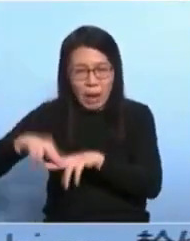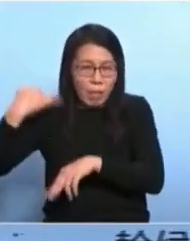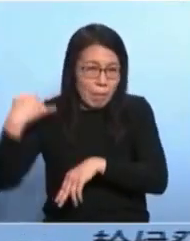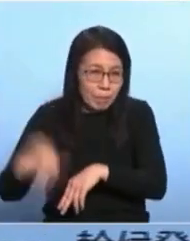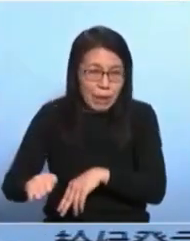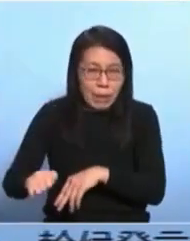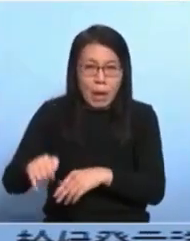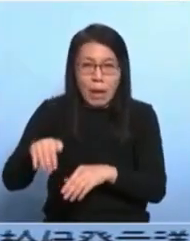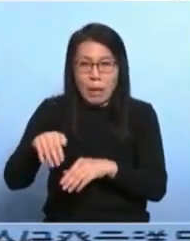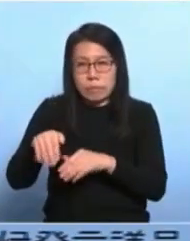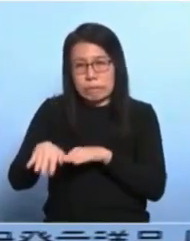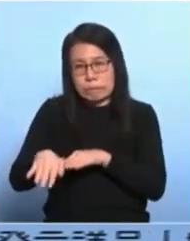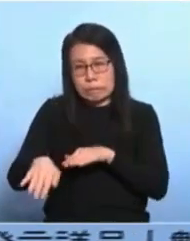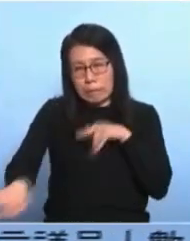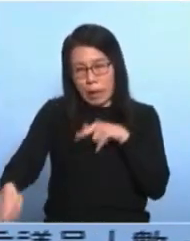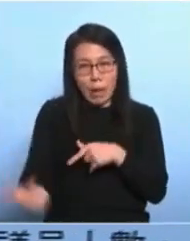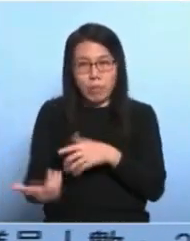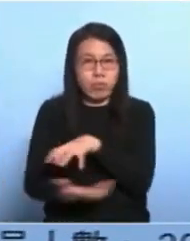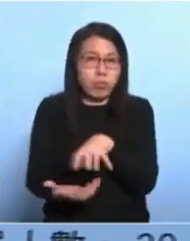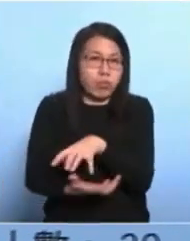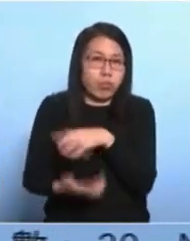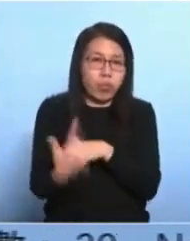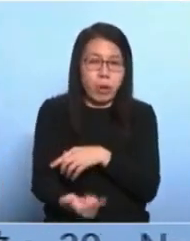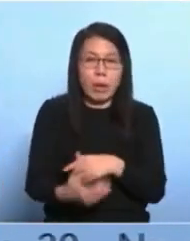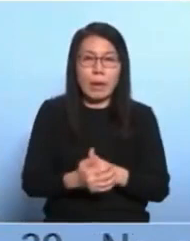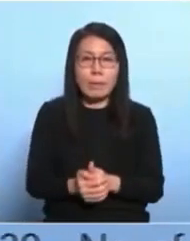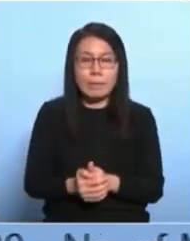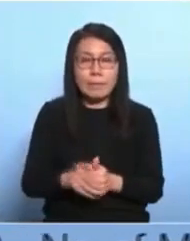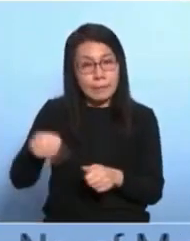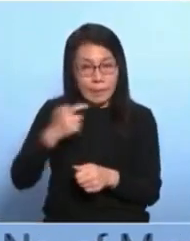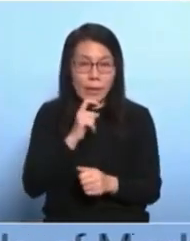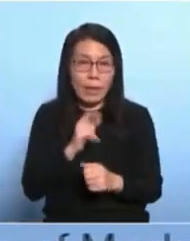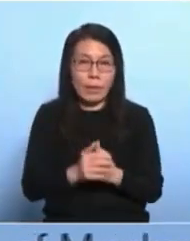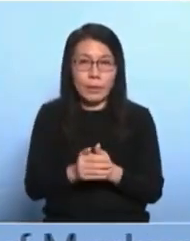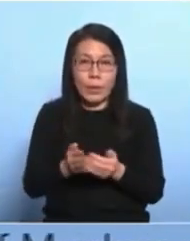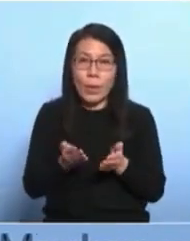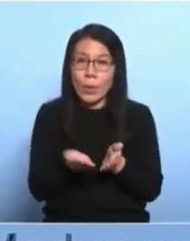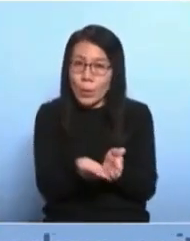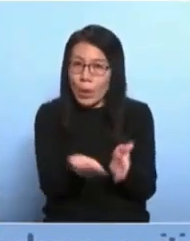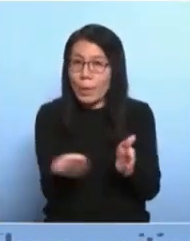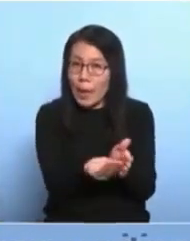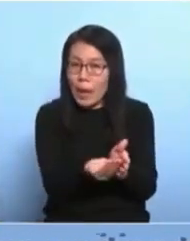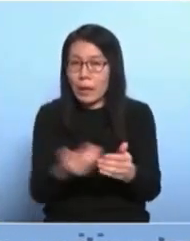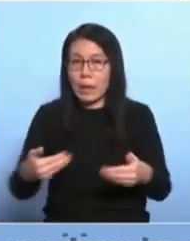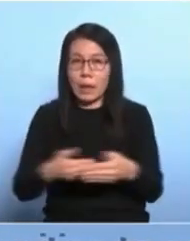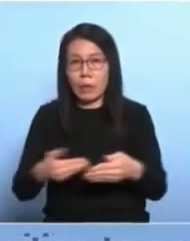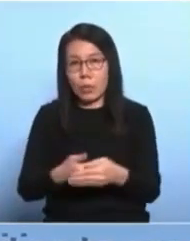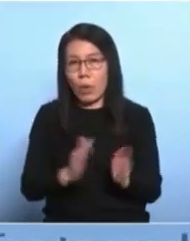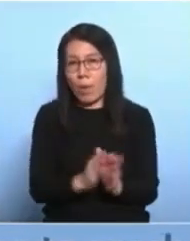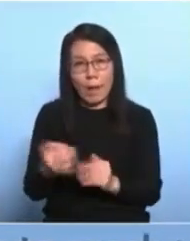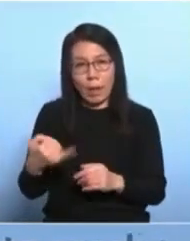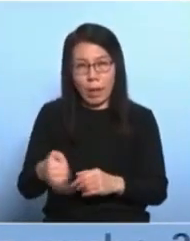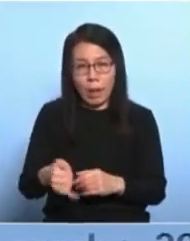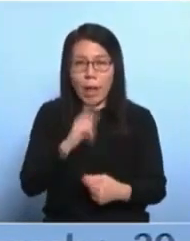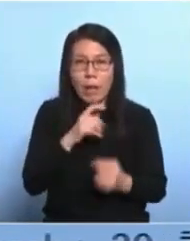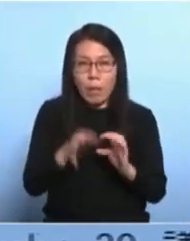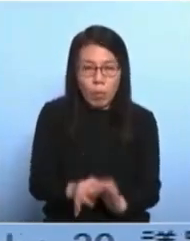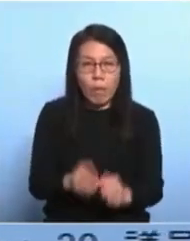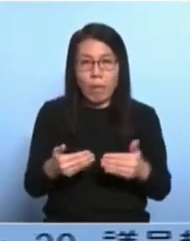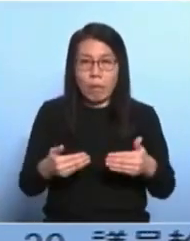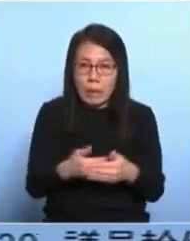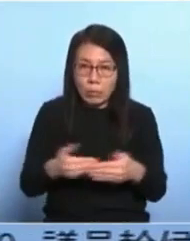滯留，造成了不少混亂。所以而另外一個就是郵輪碼頭的交通亦都是有欠安排，相關交通未